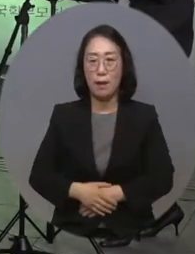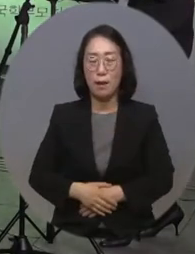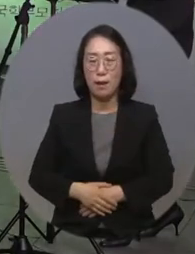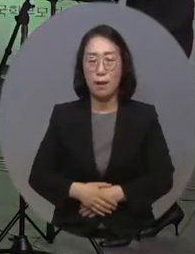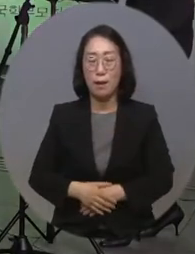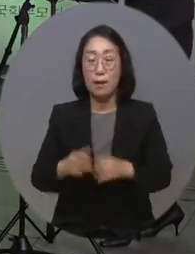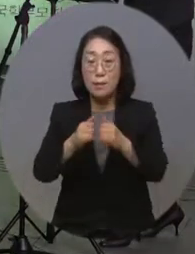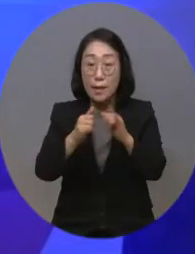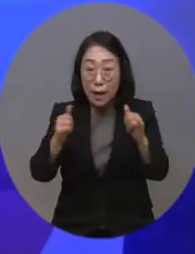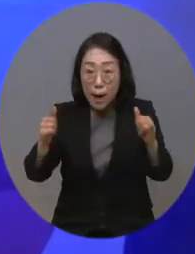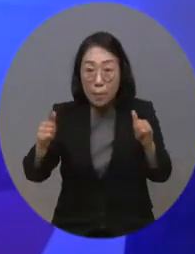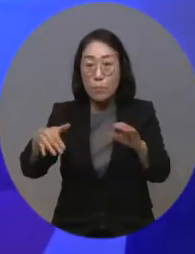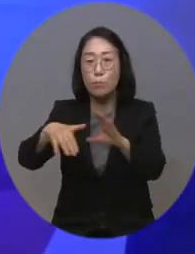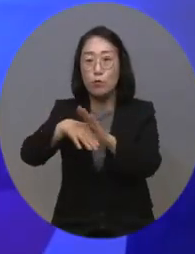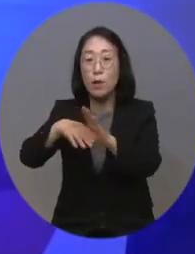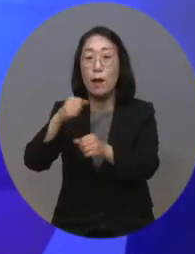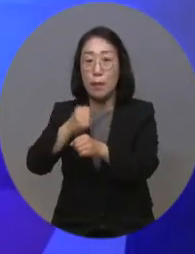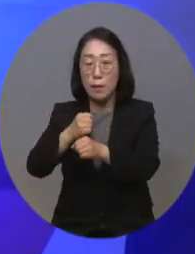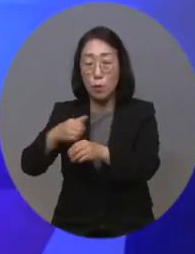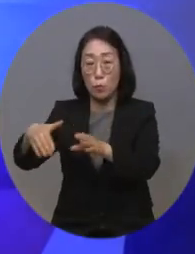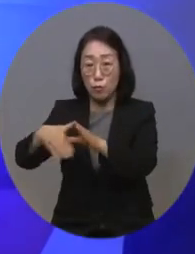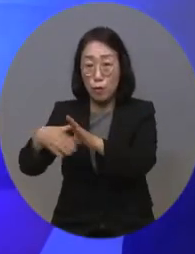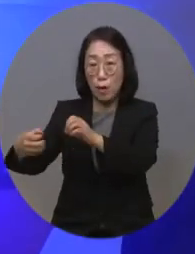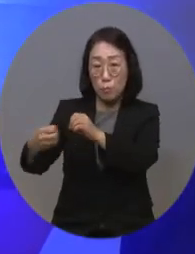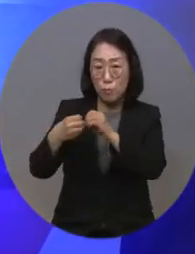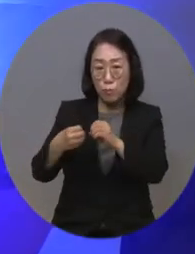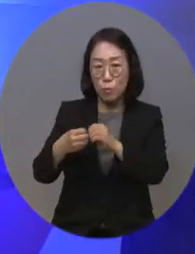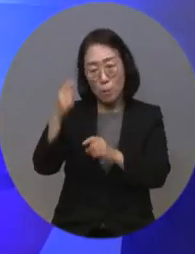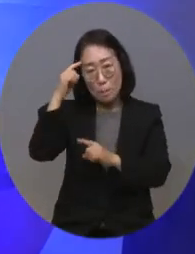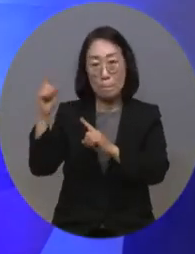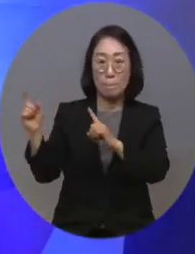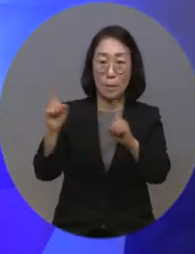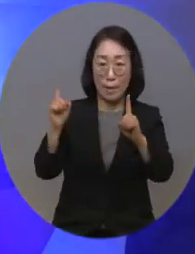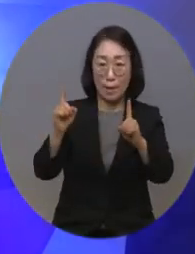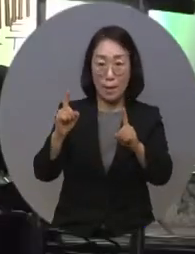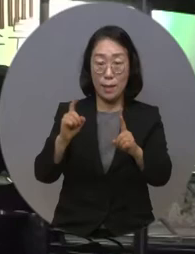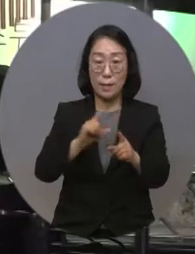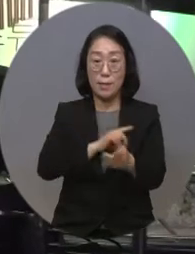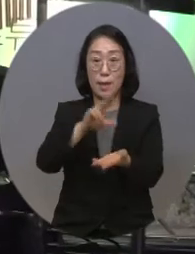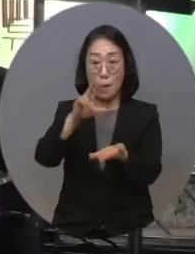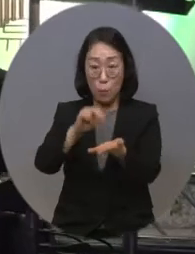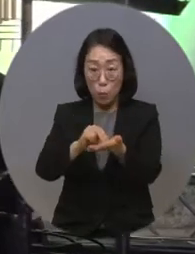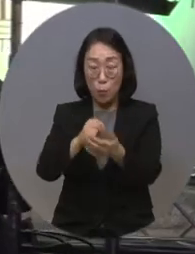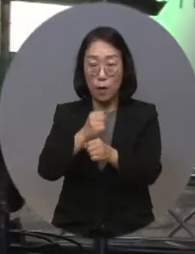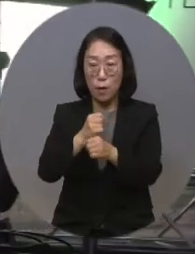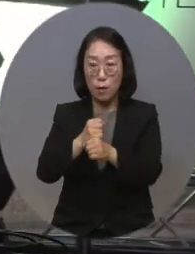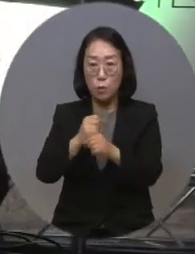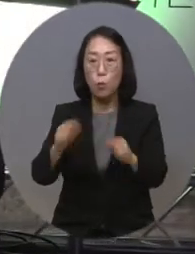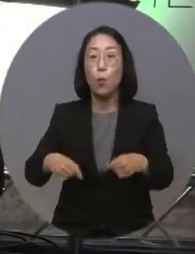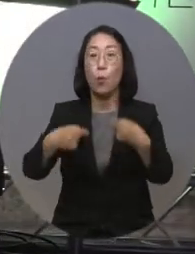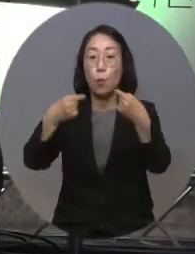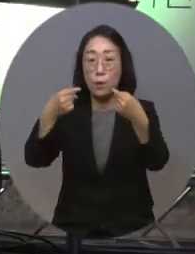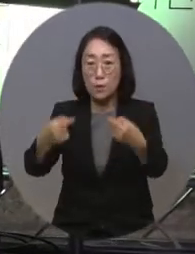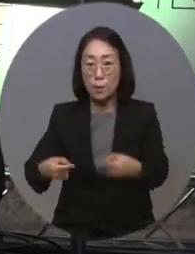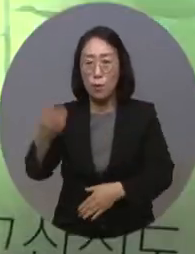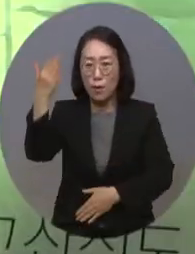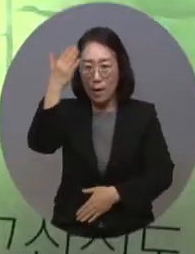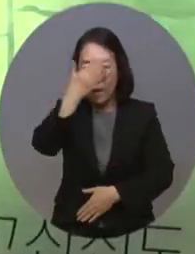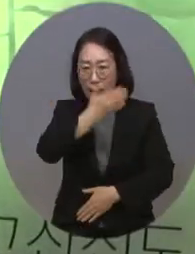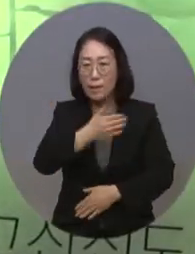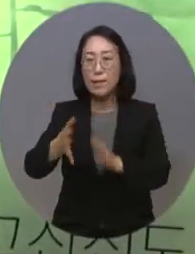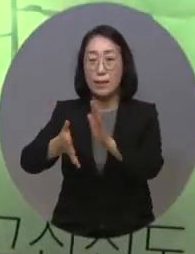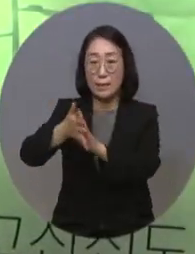만들고 문화가 10를 깨운다 는 슬로건으로 시민의식 가 나와 동참으로 깨끗한 의정부